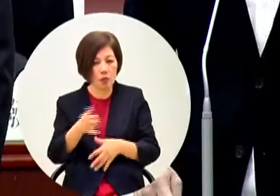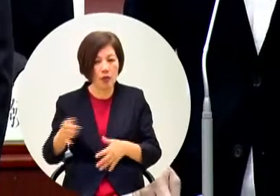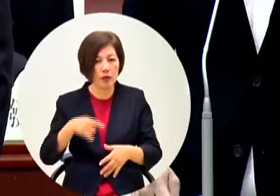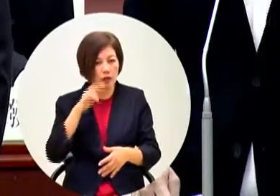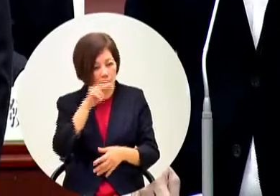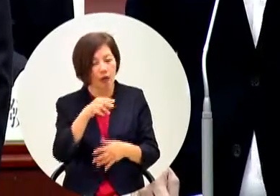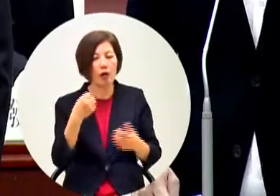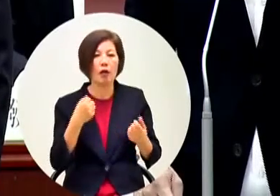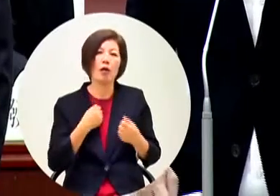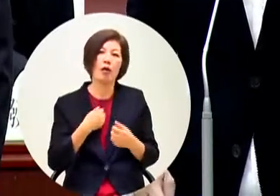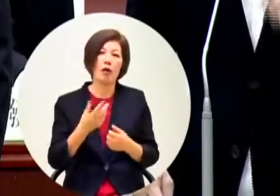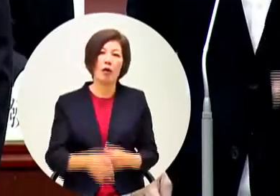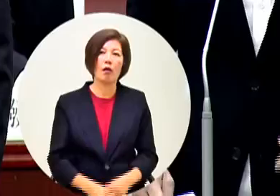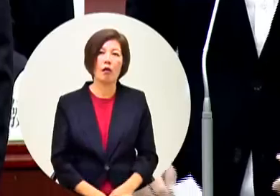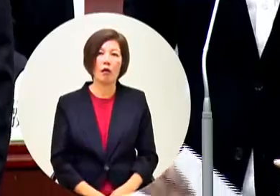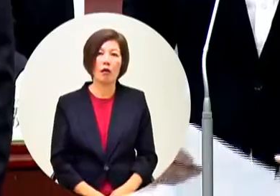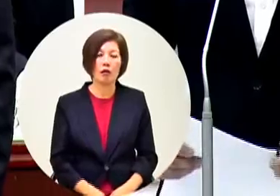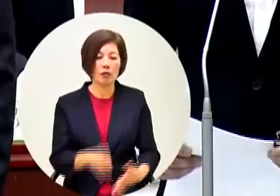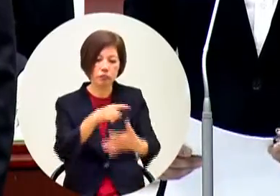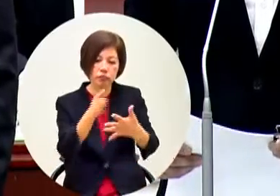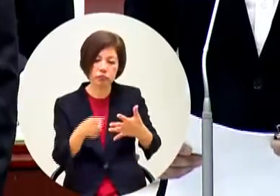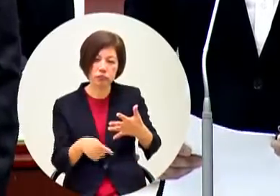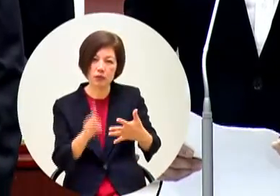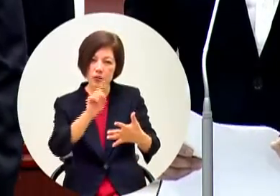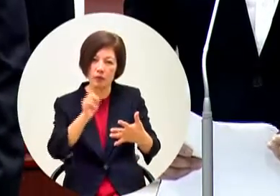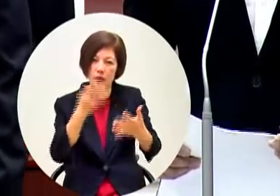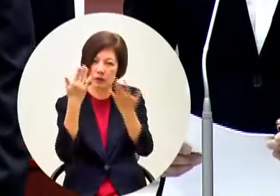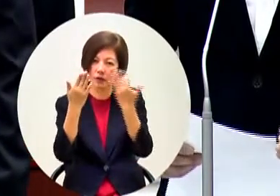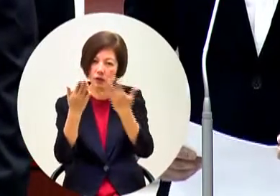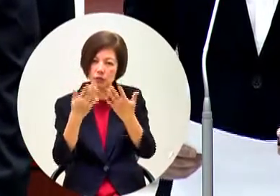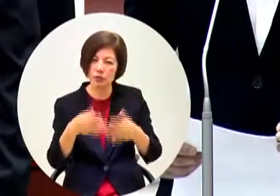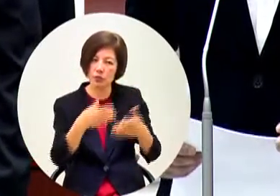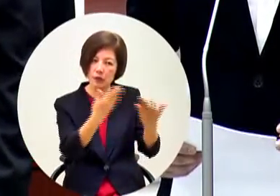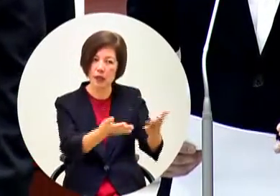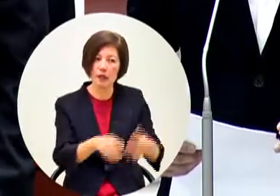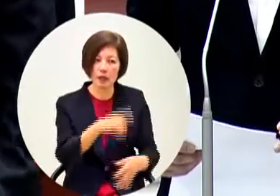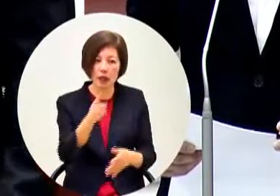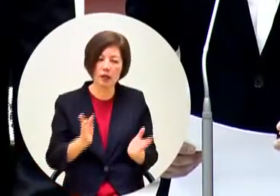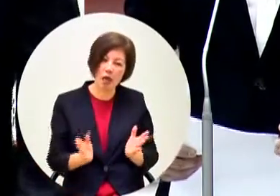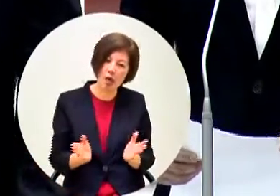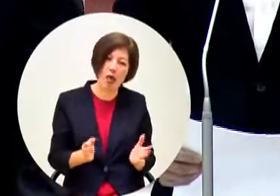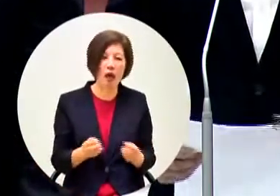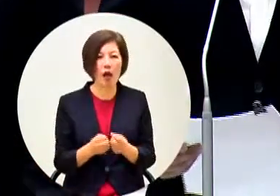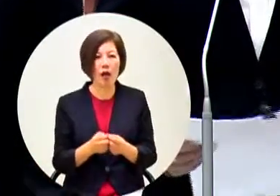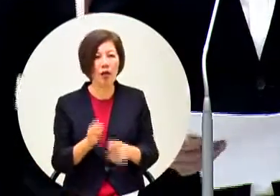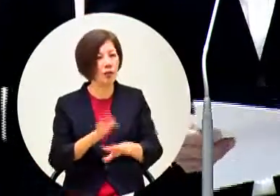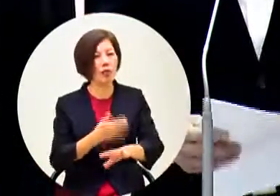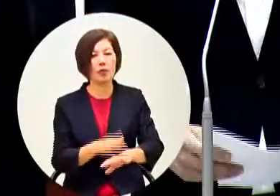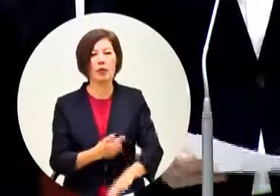拆不完的，应该要先各优先的原则要怎么来作业，才会让大家不会无所适从。 好， 好，谢谢副市长，谢谢。